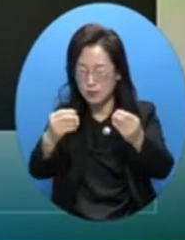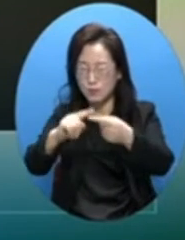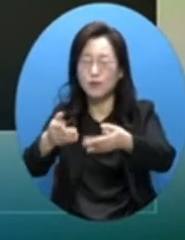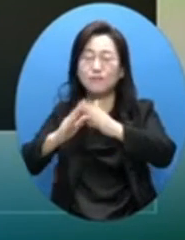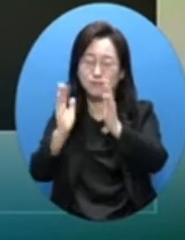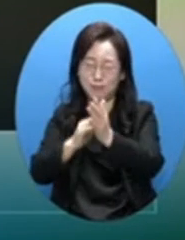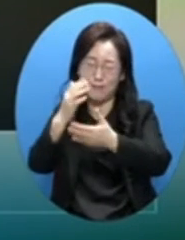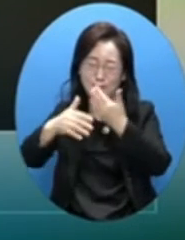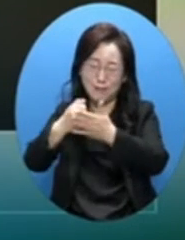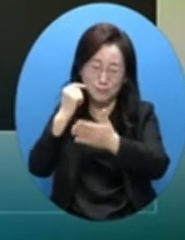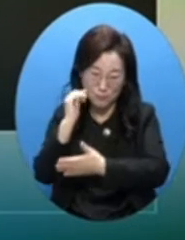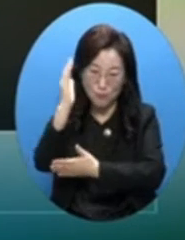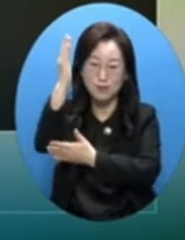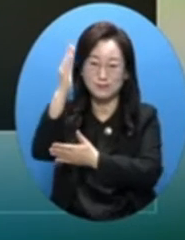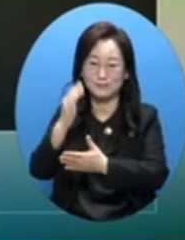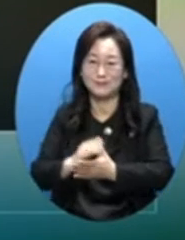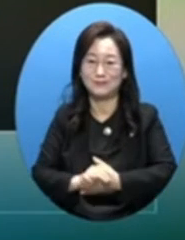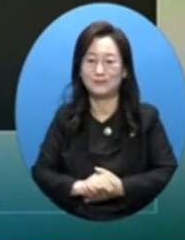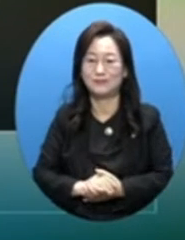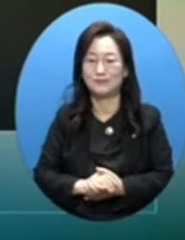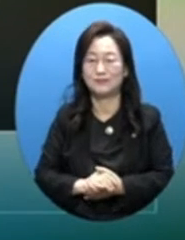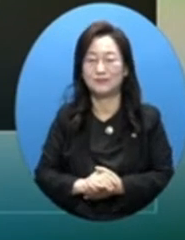돌립니다.